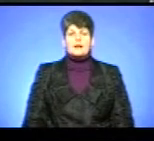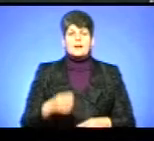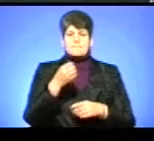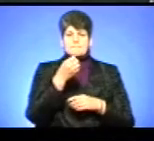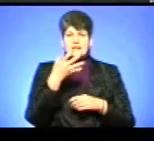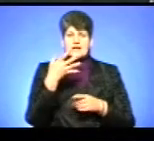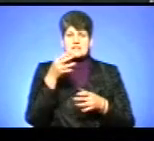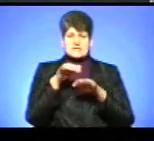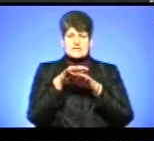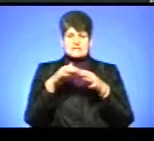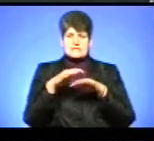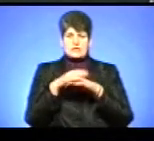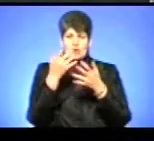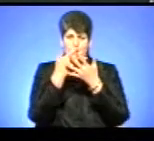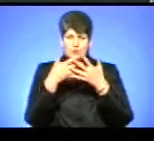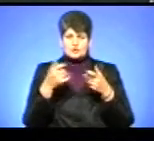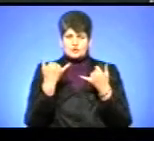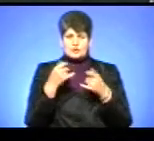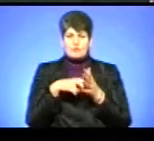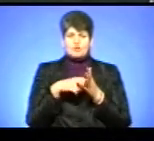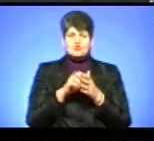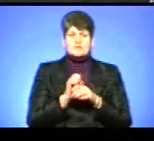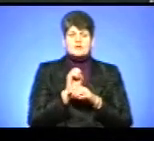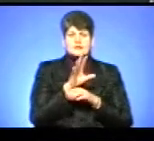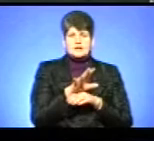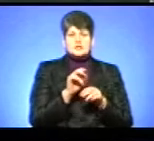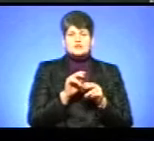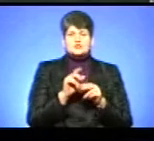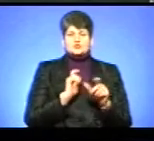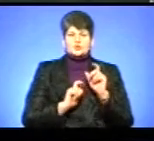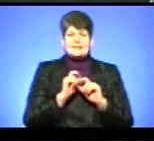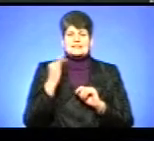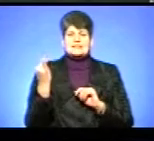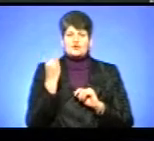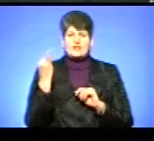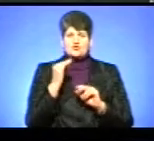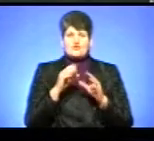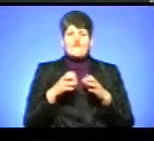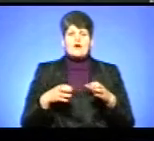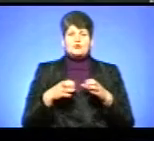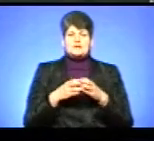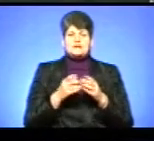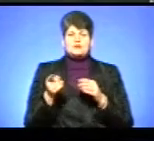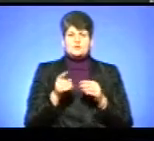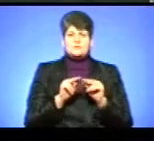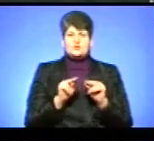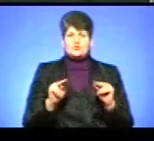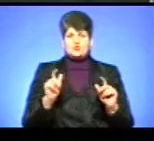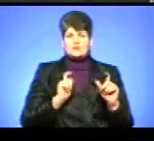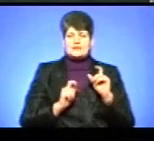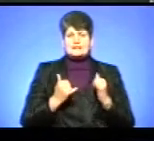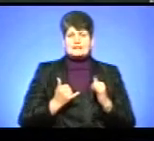П'ятнадцять маскувальних сіток сьогодні поштою передали студенти історичного факультету Тернопільського педуніверситету для